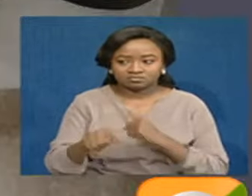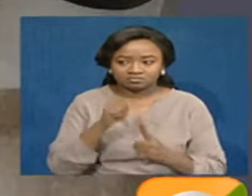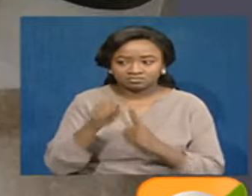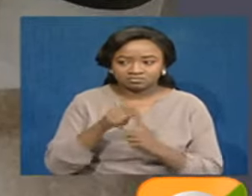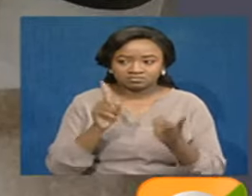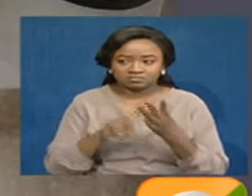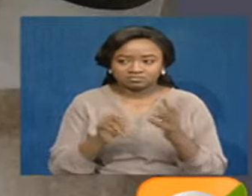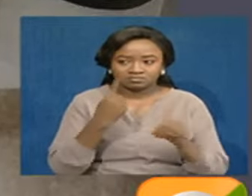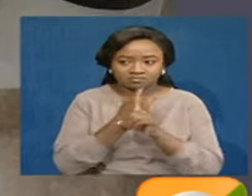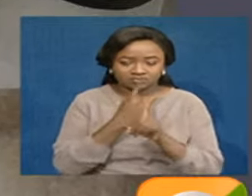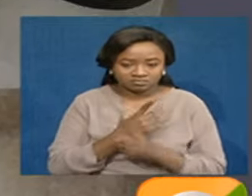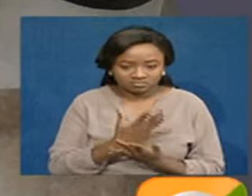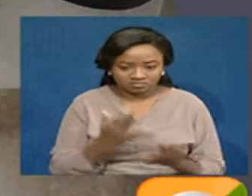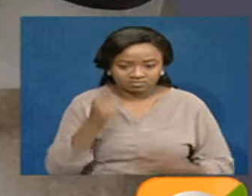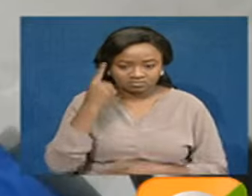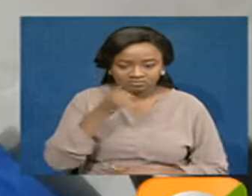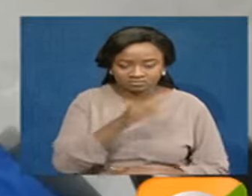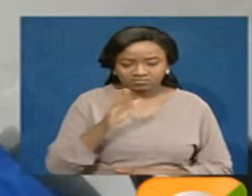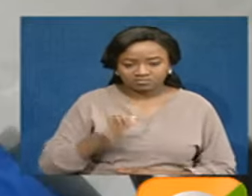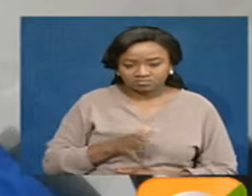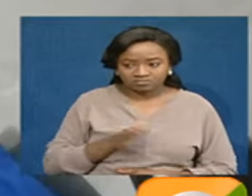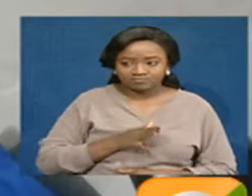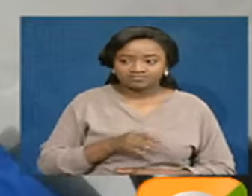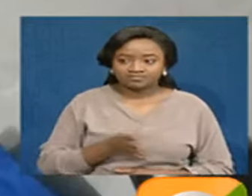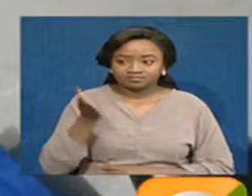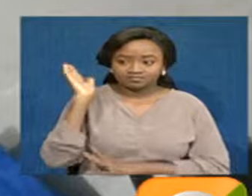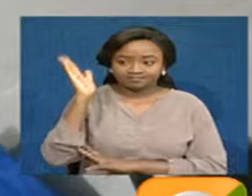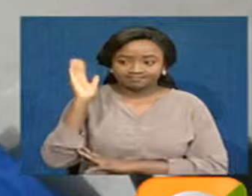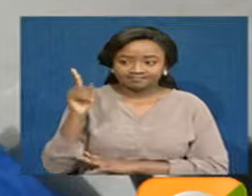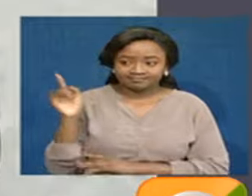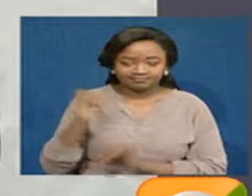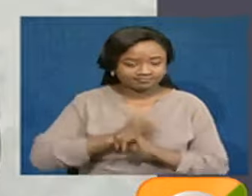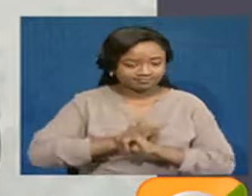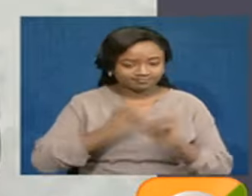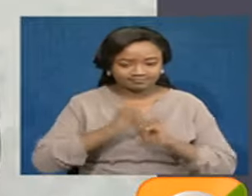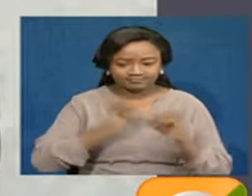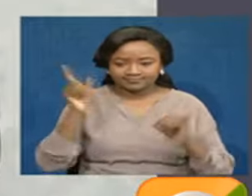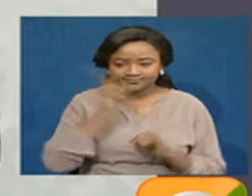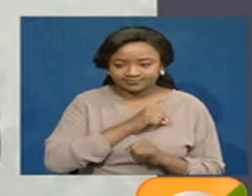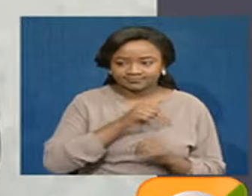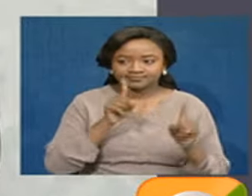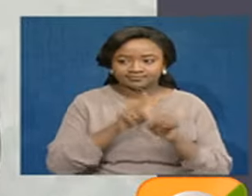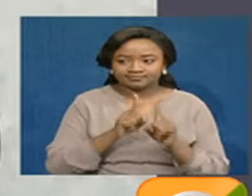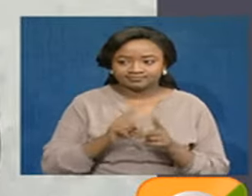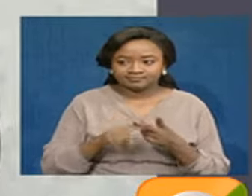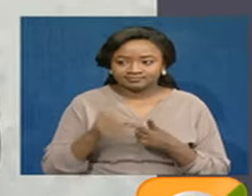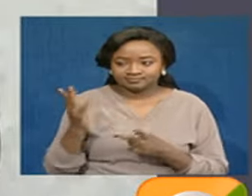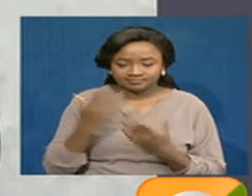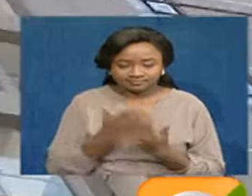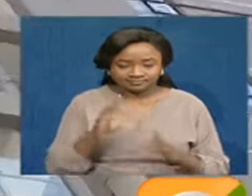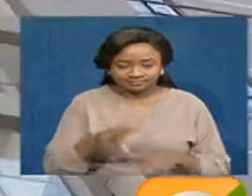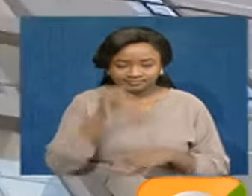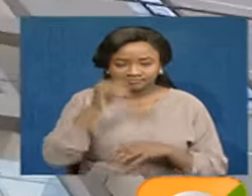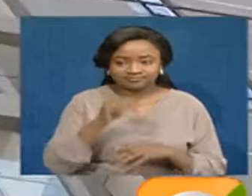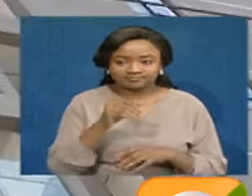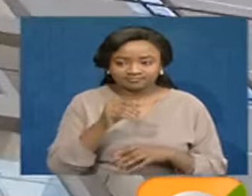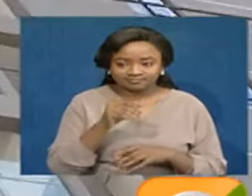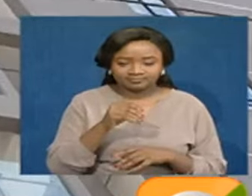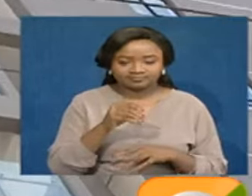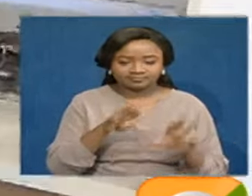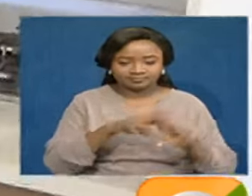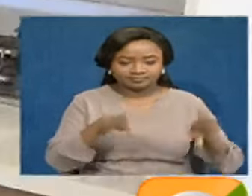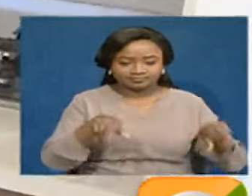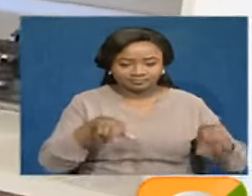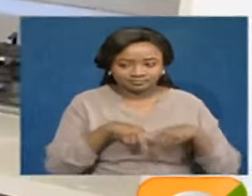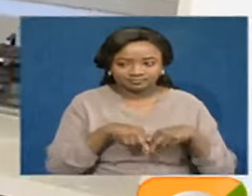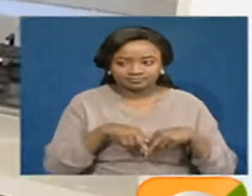na vitu vingine vya msichana huyo. Panga lilikuwa limeoshwa. Vitu hivyo vilipatikana kwenye chumba cha mwenye Airbnb baada